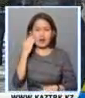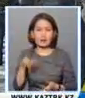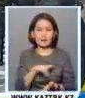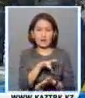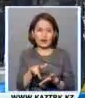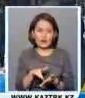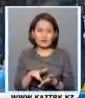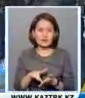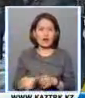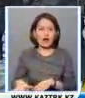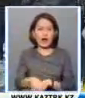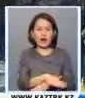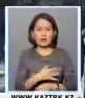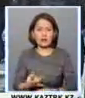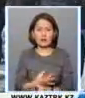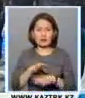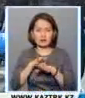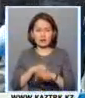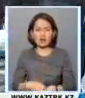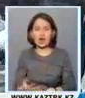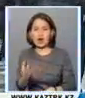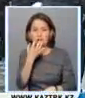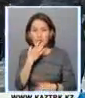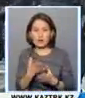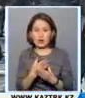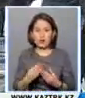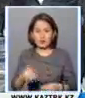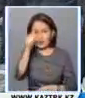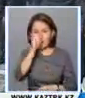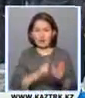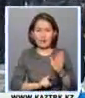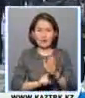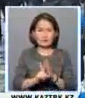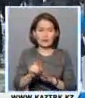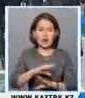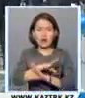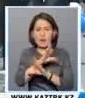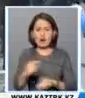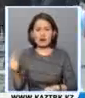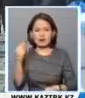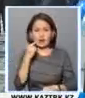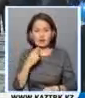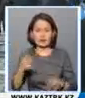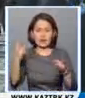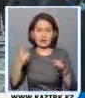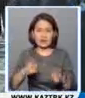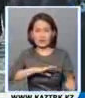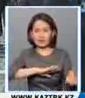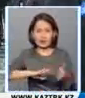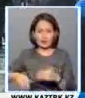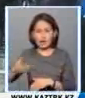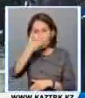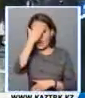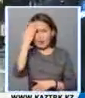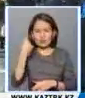түннің теңеліп дүниені құлпыратын күні. Бүгінгі күні ағайындардың өкпенің артта қалып,